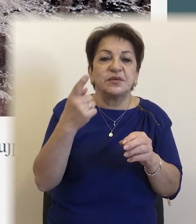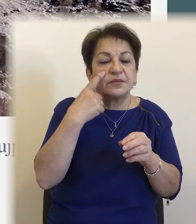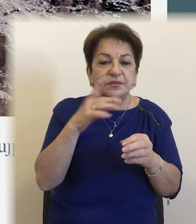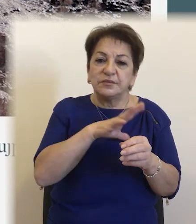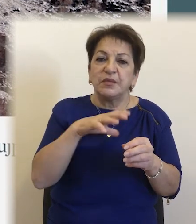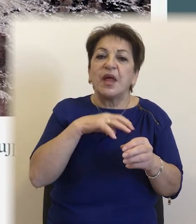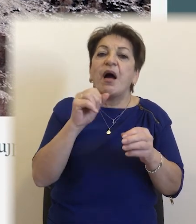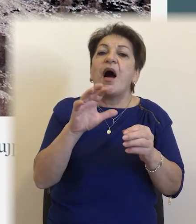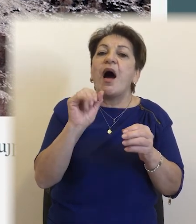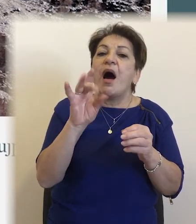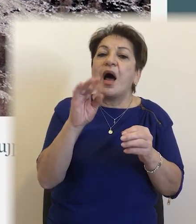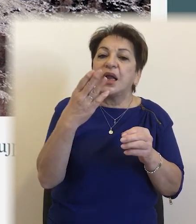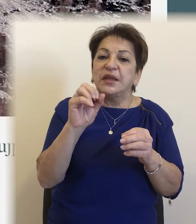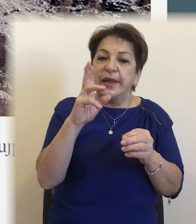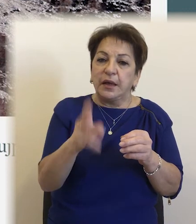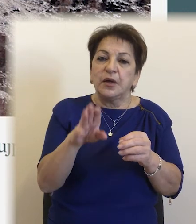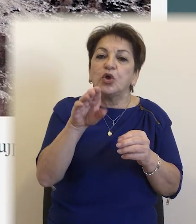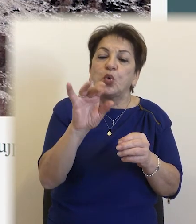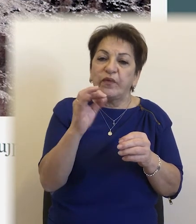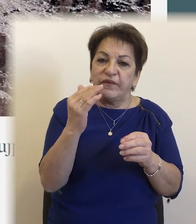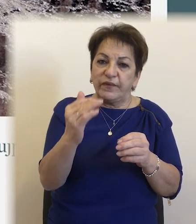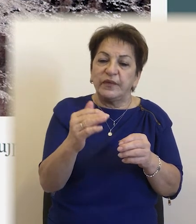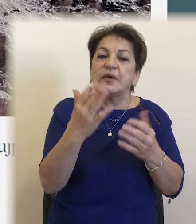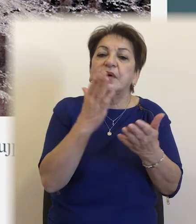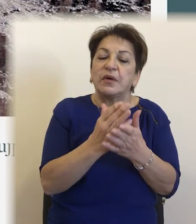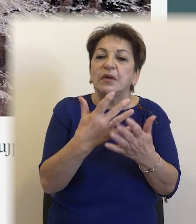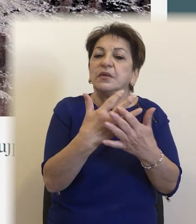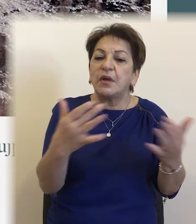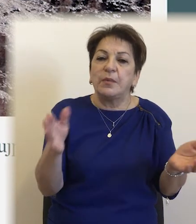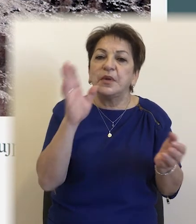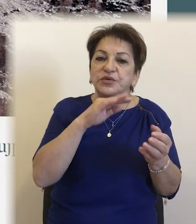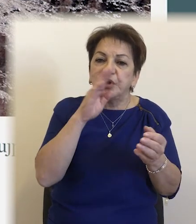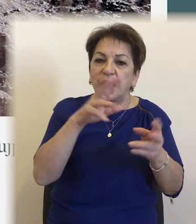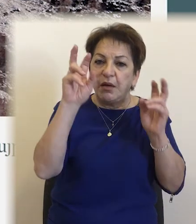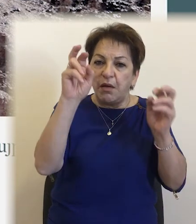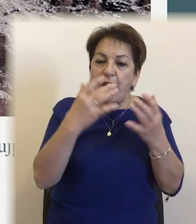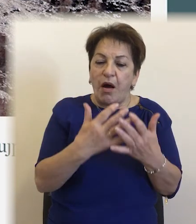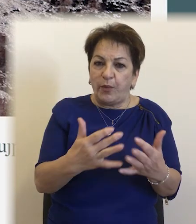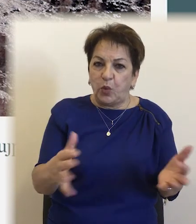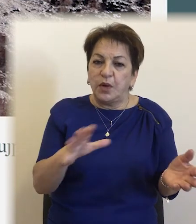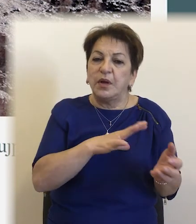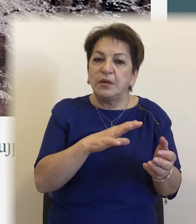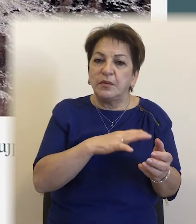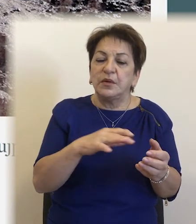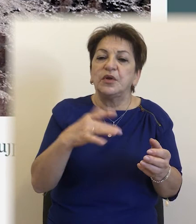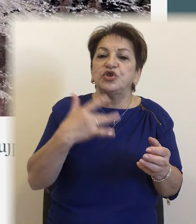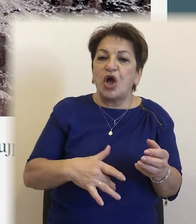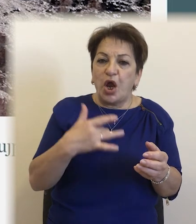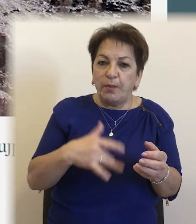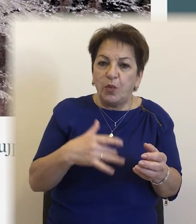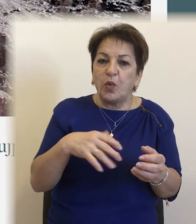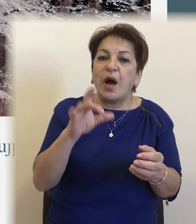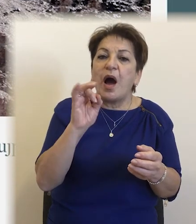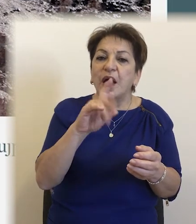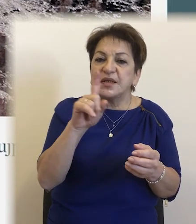աչգի ենքնում արդիկ կաղակը և արդիկ տուվը, կան շատ հանքային ճերերի աղպյուրներ, որոնցից են